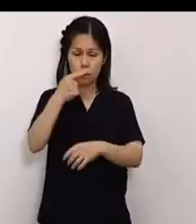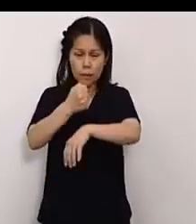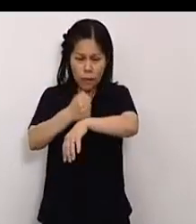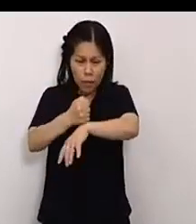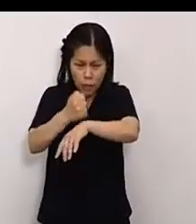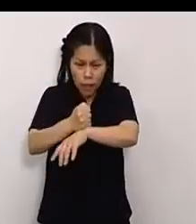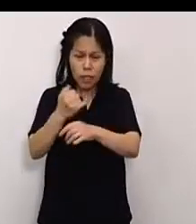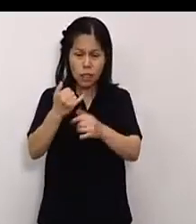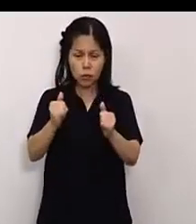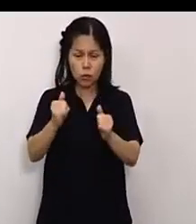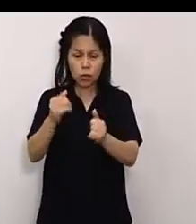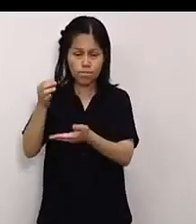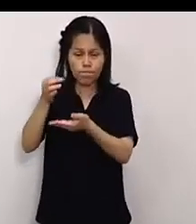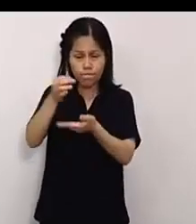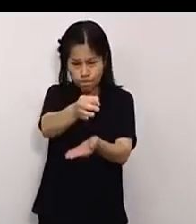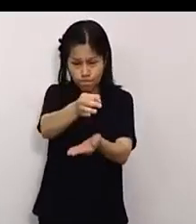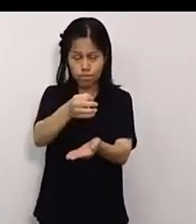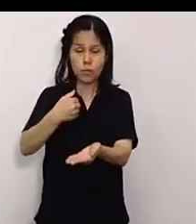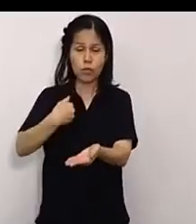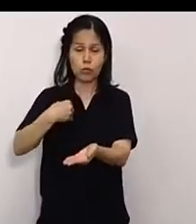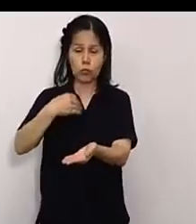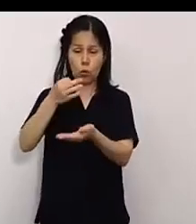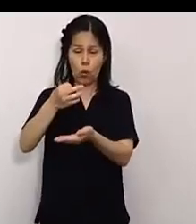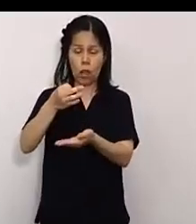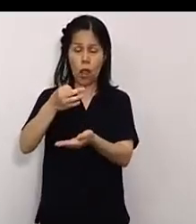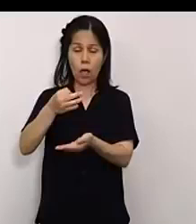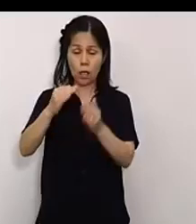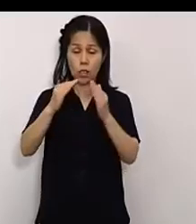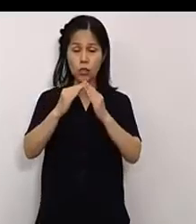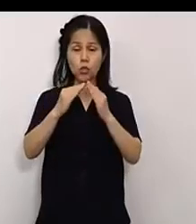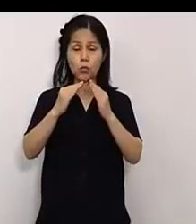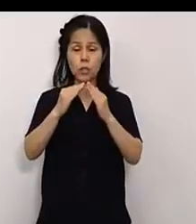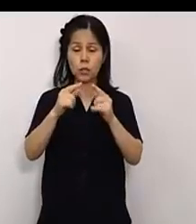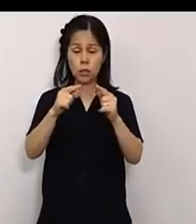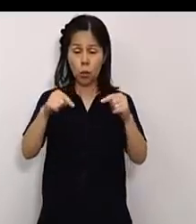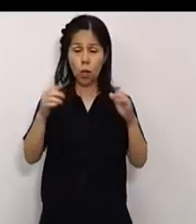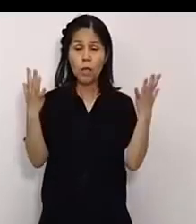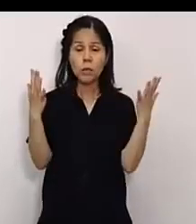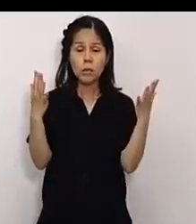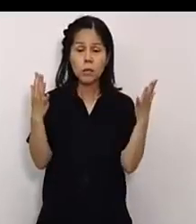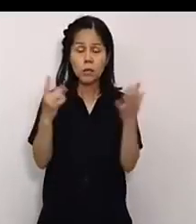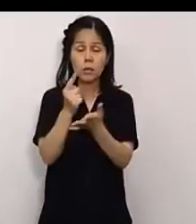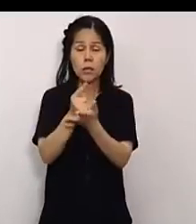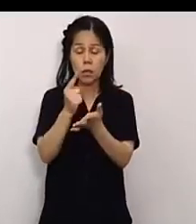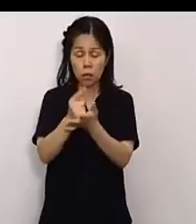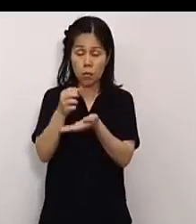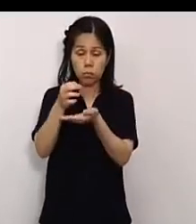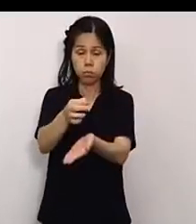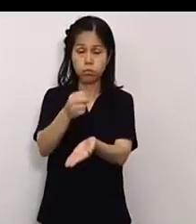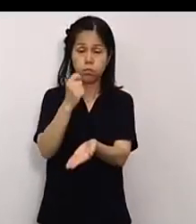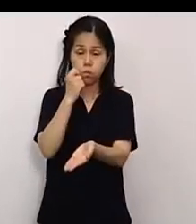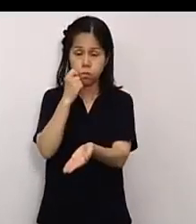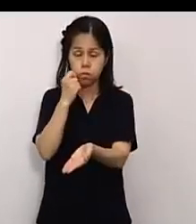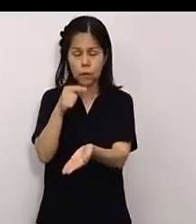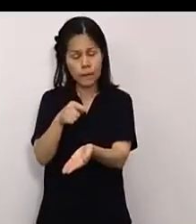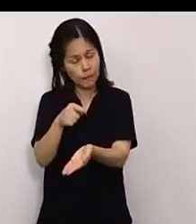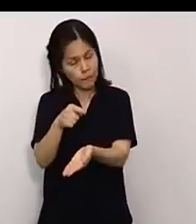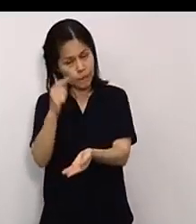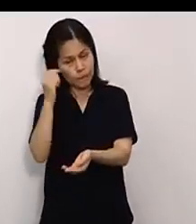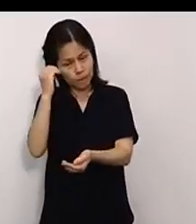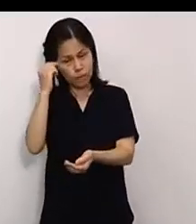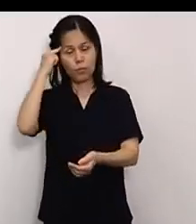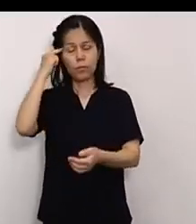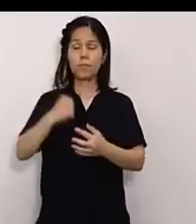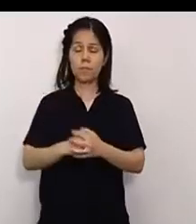に真っ先に届けなきゃいけないお金が住民票がないだけで届けられないっていうのはこれは とんでもないことだと思います